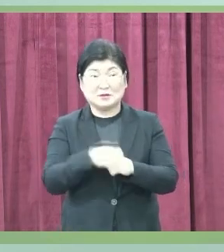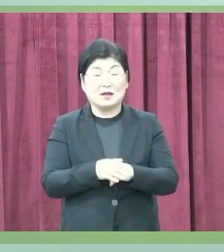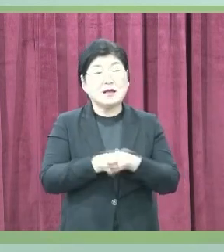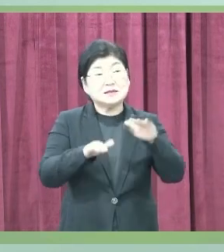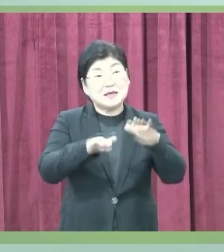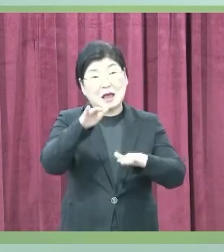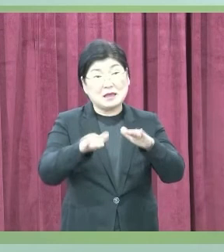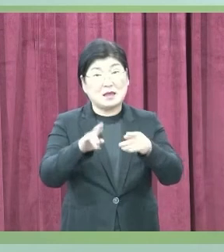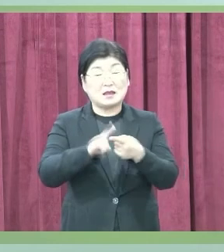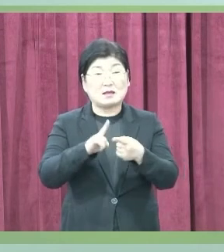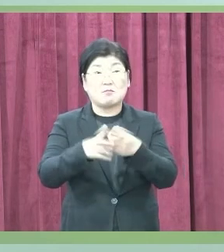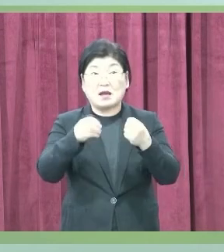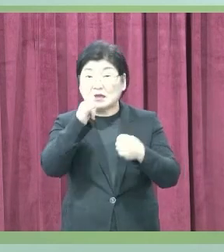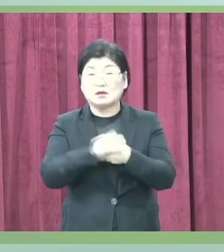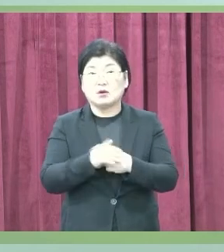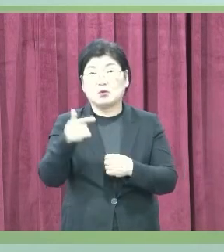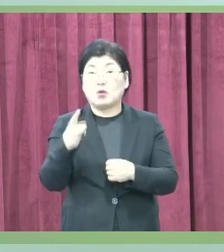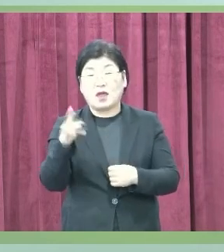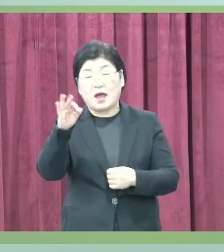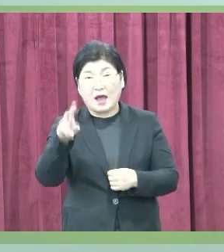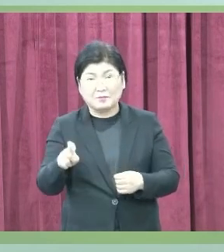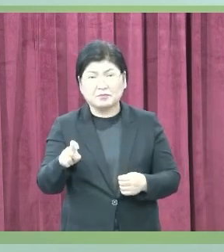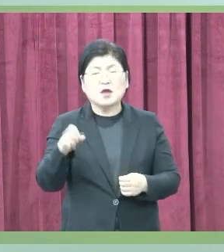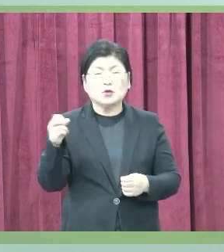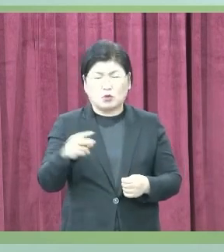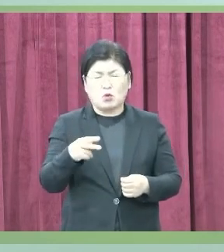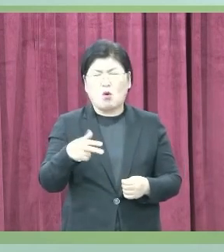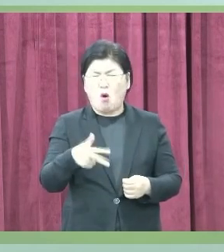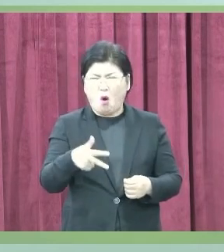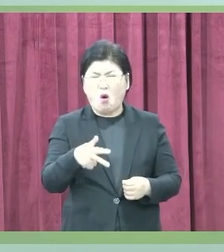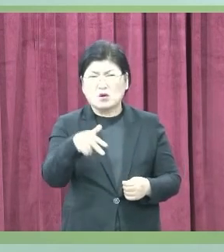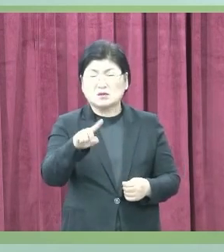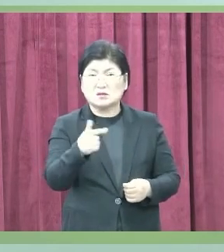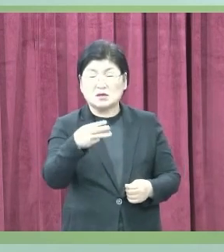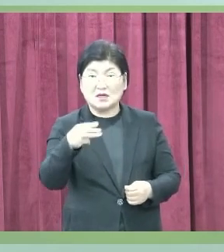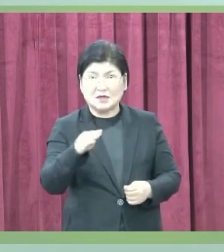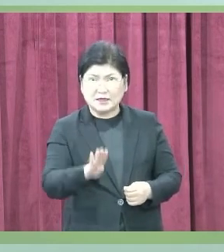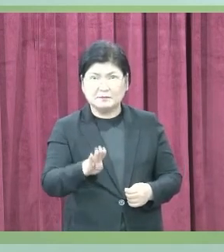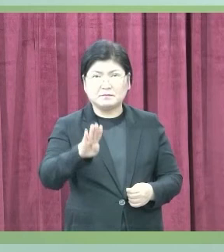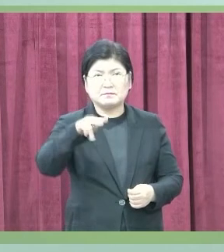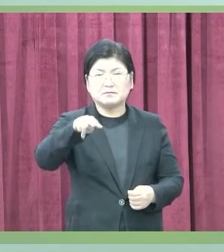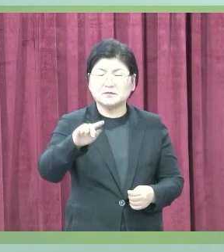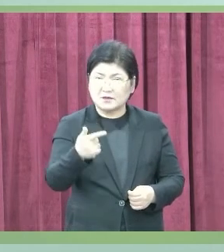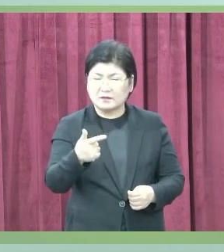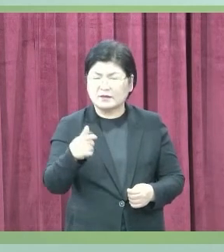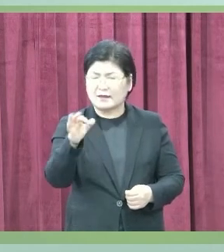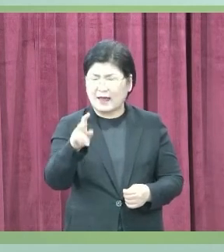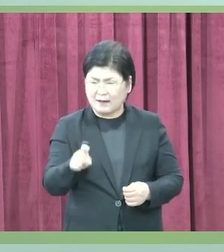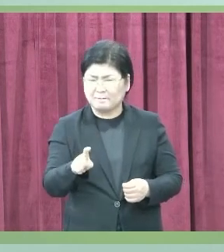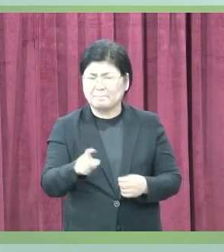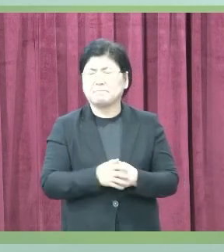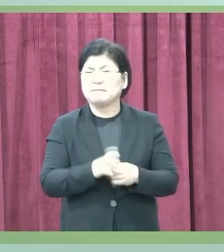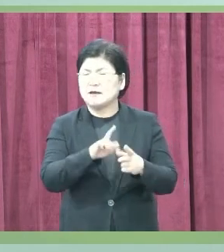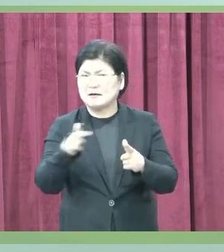비장애인 가장 많이 나는 거는 뇌암, 전립선암, 그 다음에 대장암, 폐암 순입니다. 그 다음에